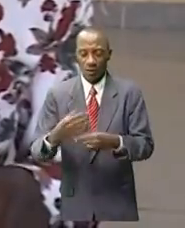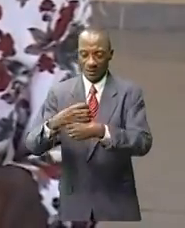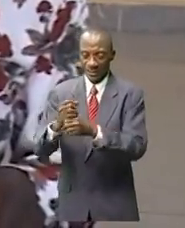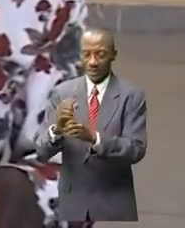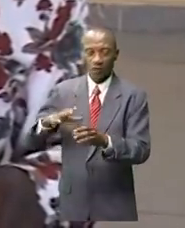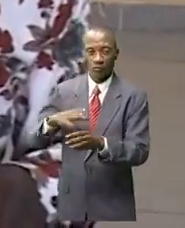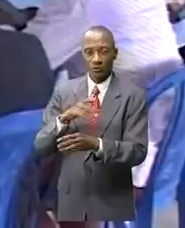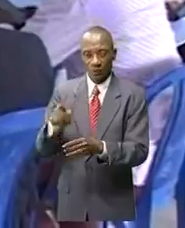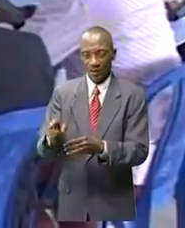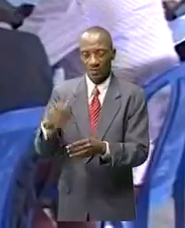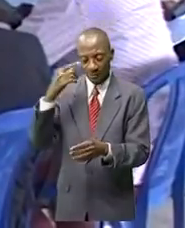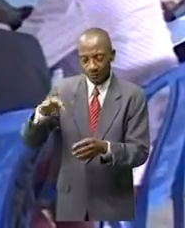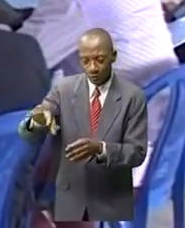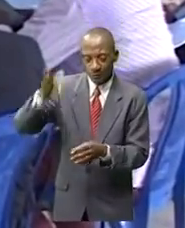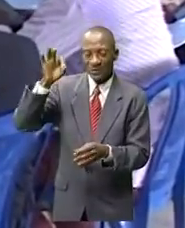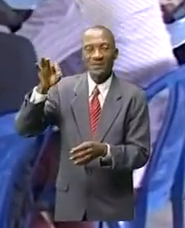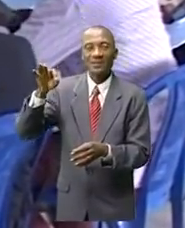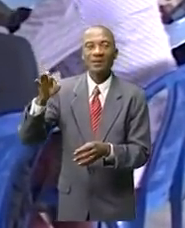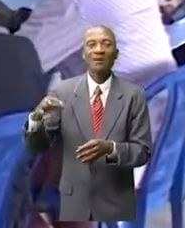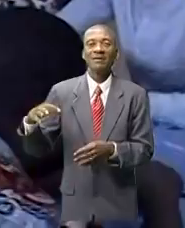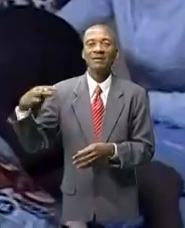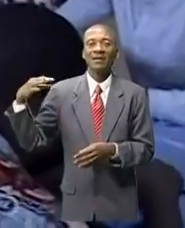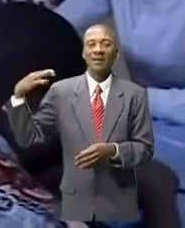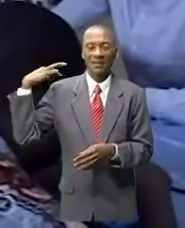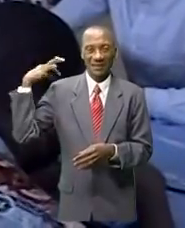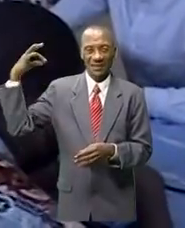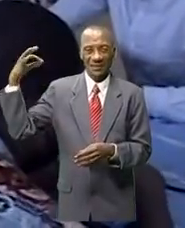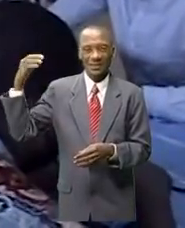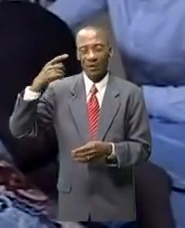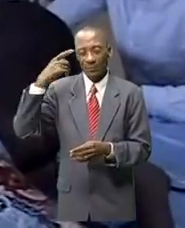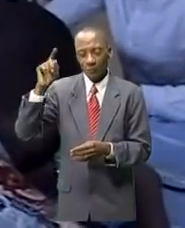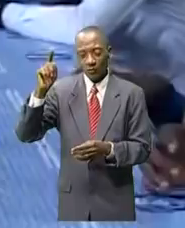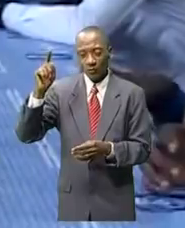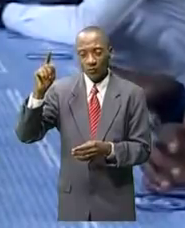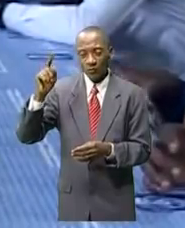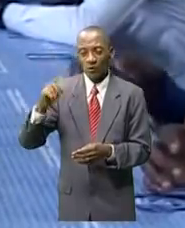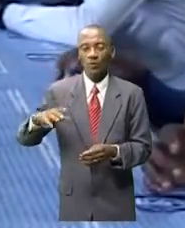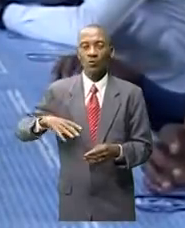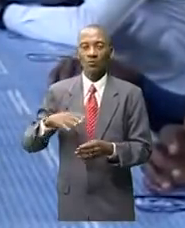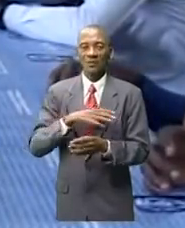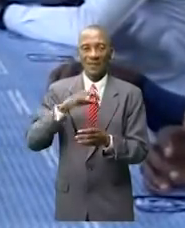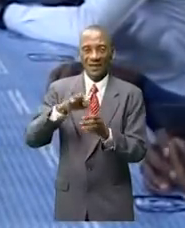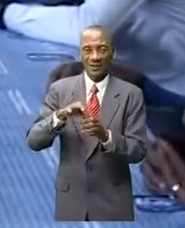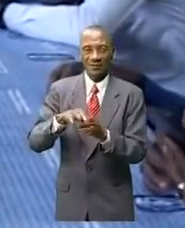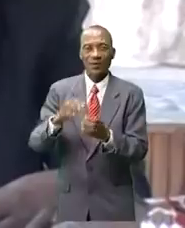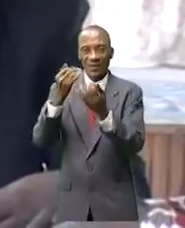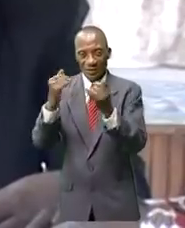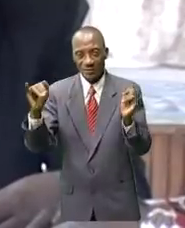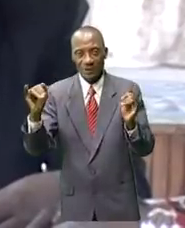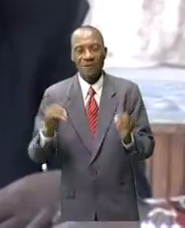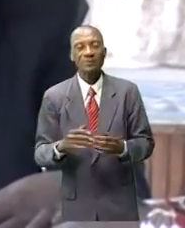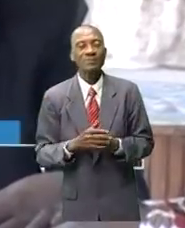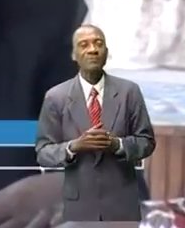électorale nationale indépendante. Un fait salué par l'Union des jeunes des confessions religieuses qui soutiennent cette initiative.